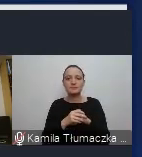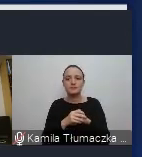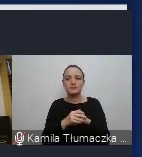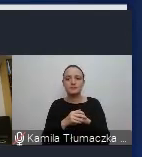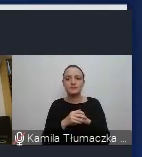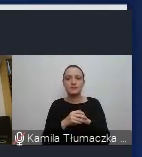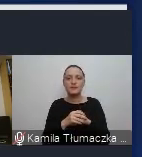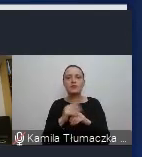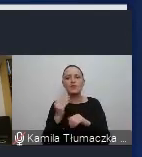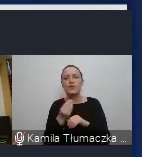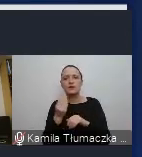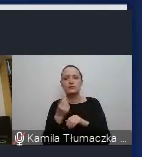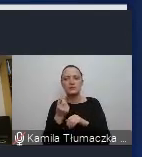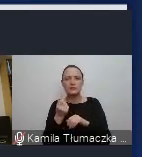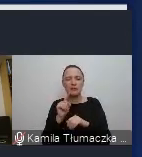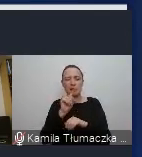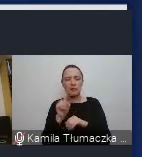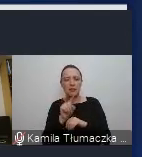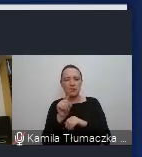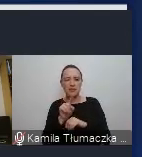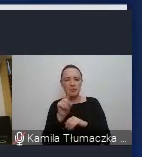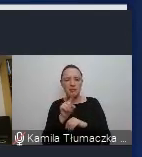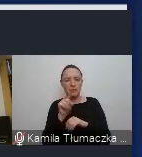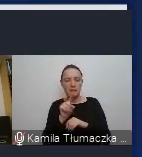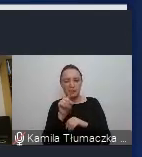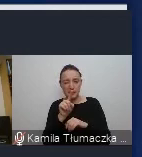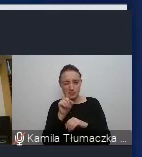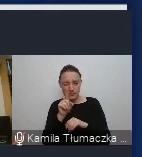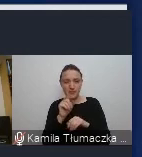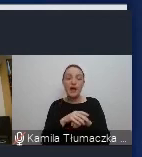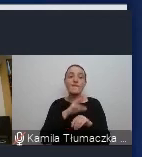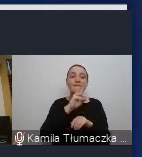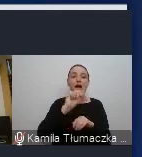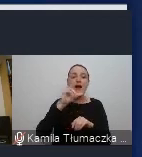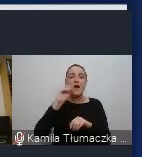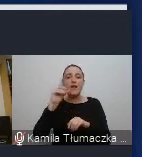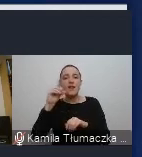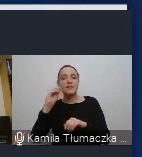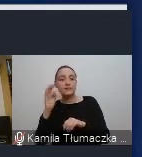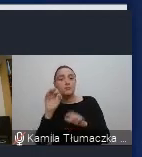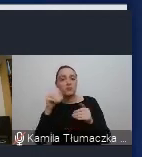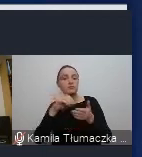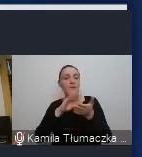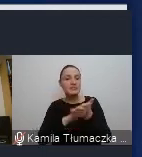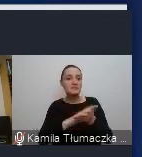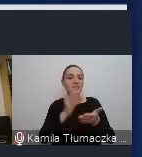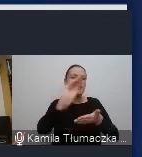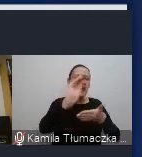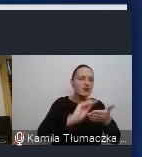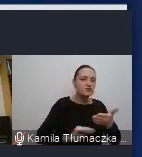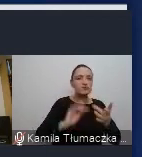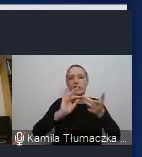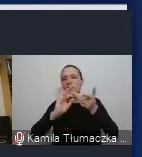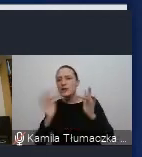Jeżyki, jeszcze momencik, tutaj się kręci. W każdym razie w Wakelecie możemy zamieszczać zarówno treści, jak i